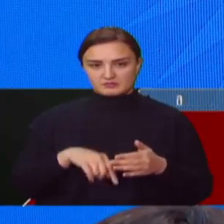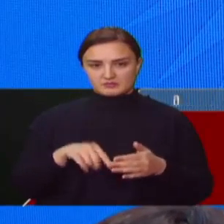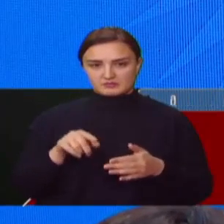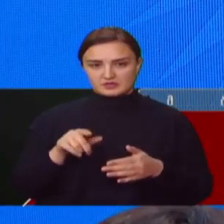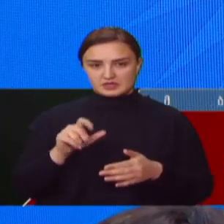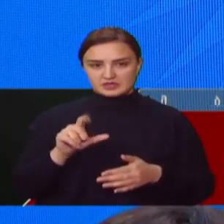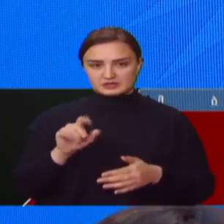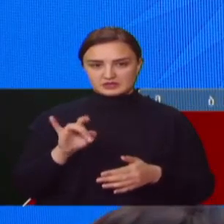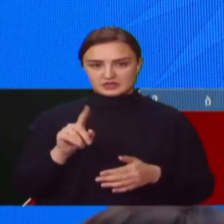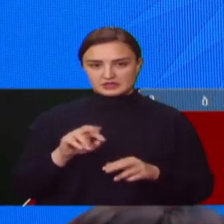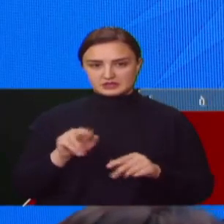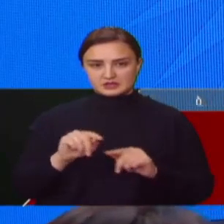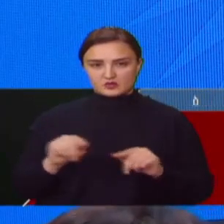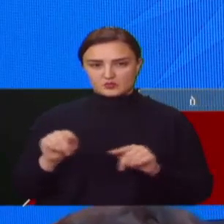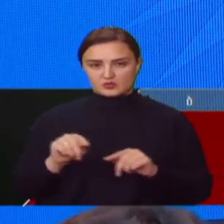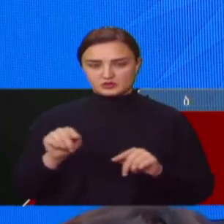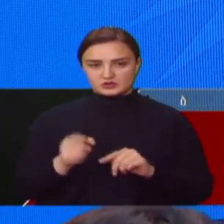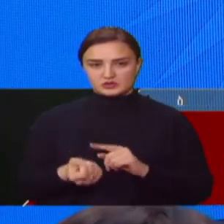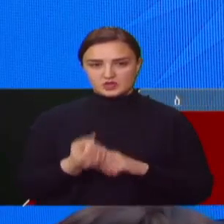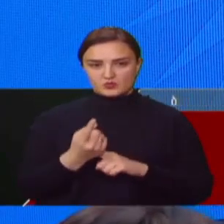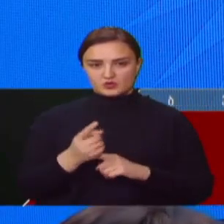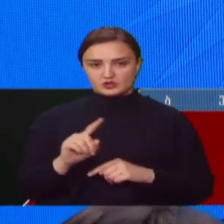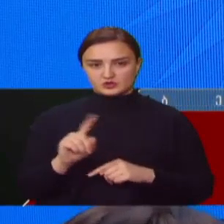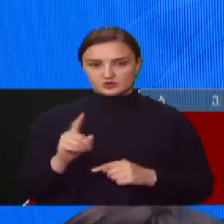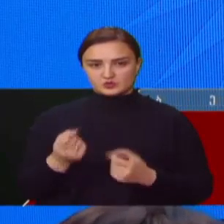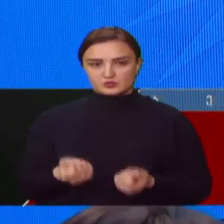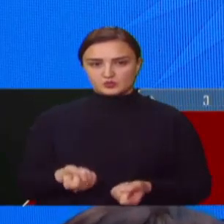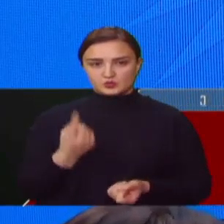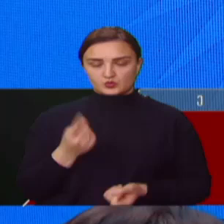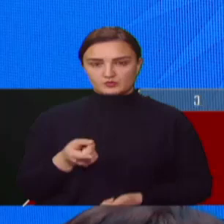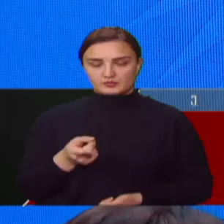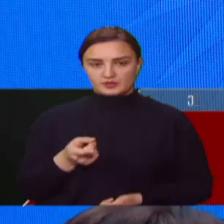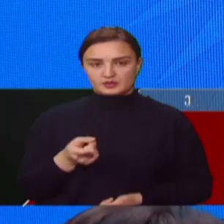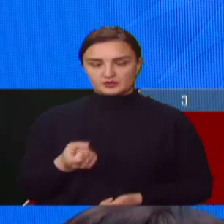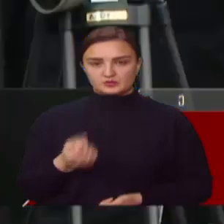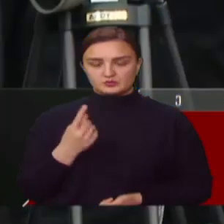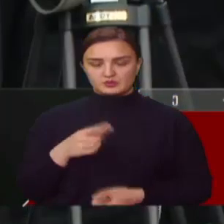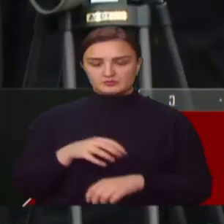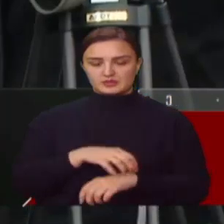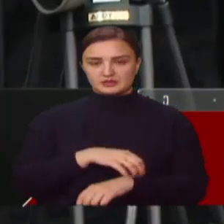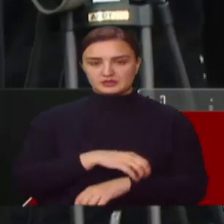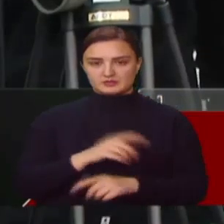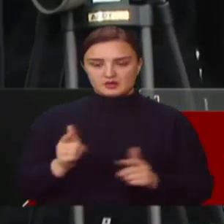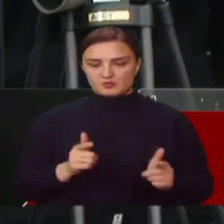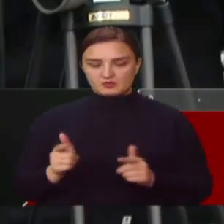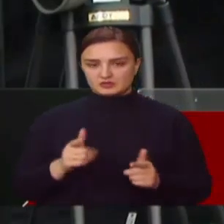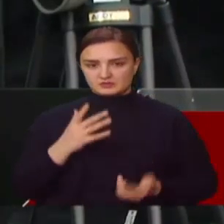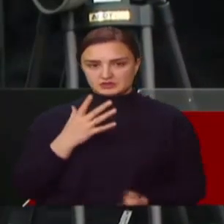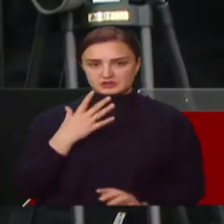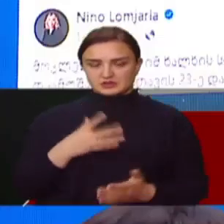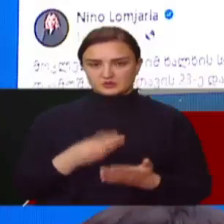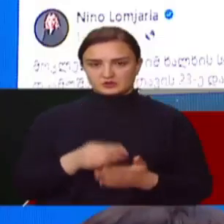danacheni opozitsia da aghmuachines rom turme turme partiebi amobilizeben